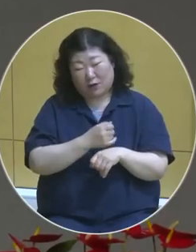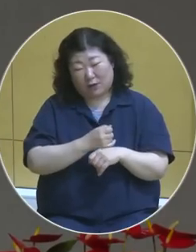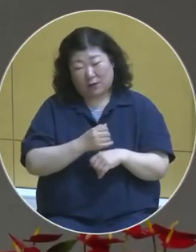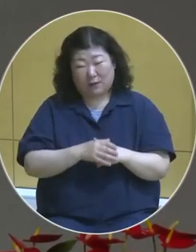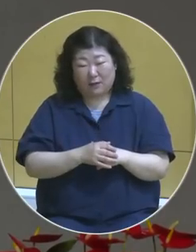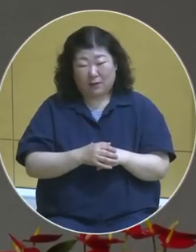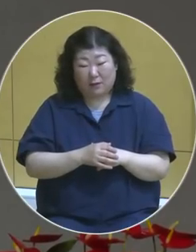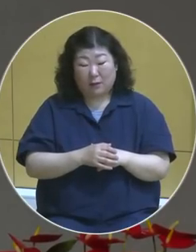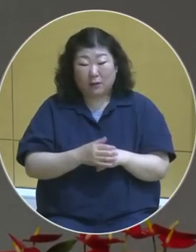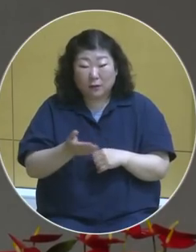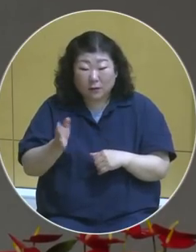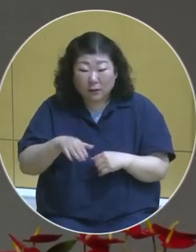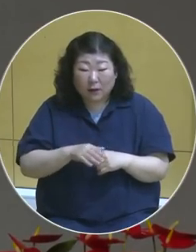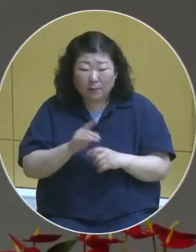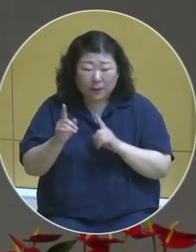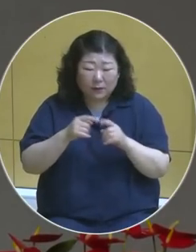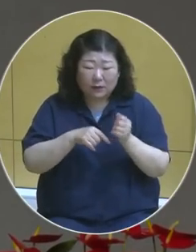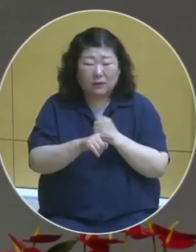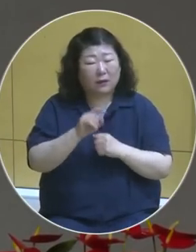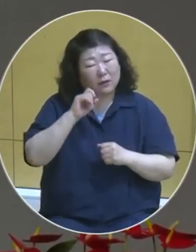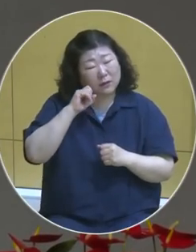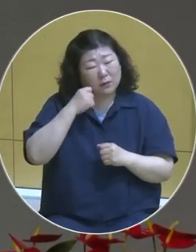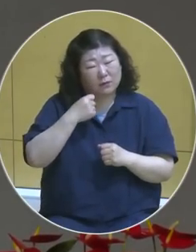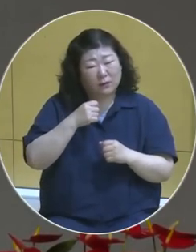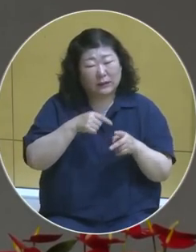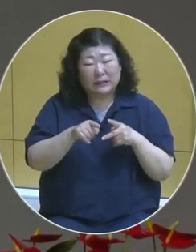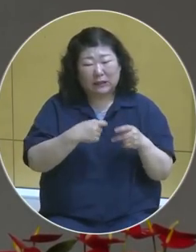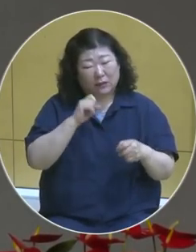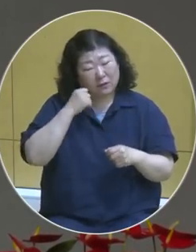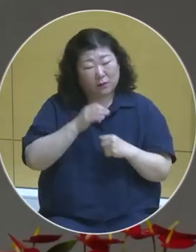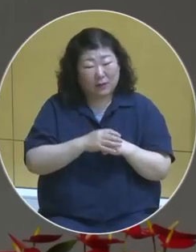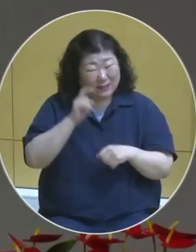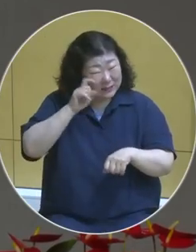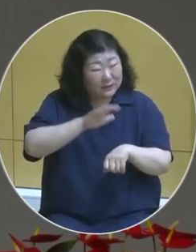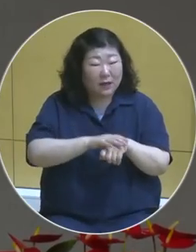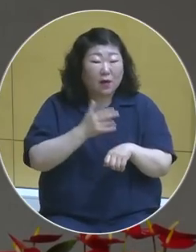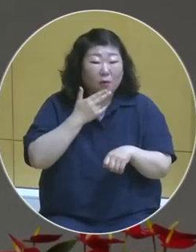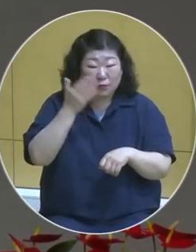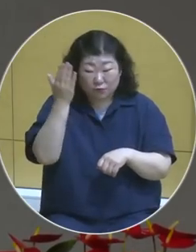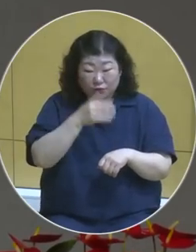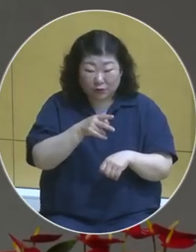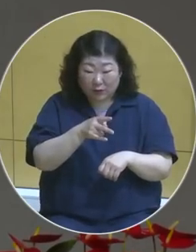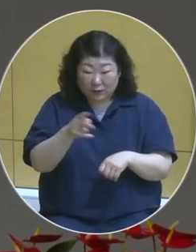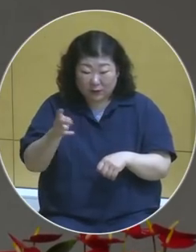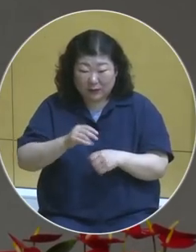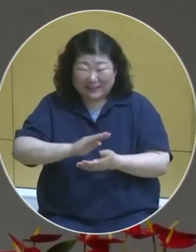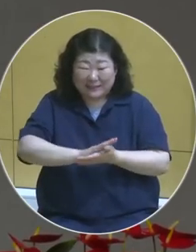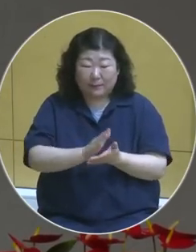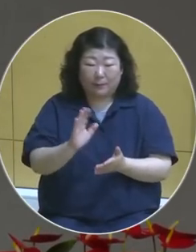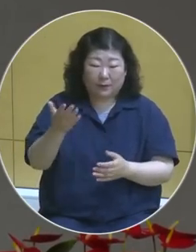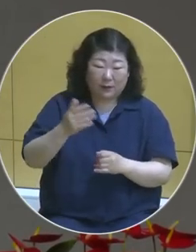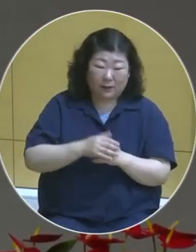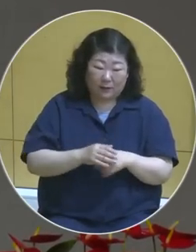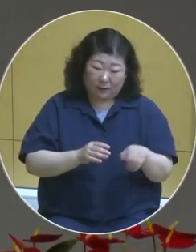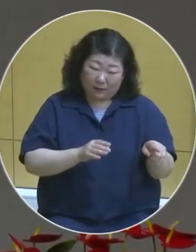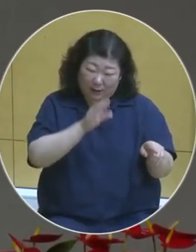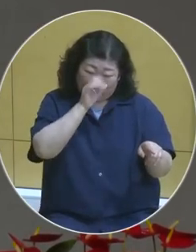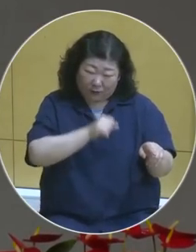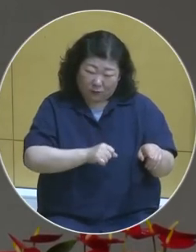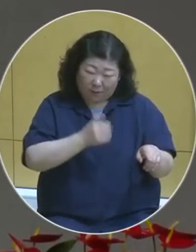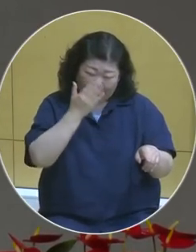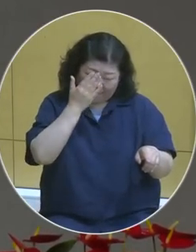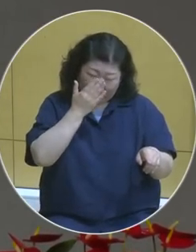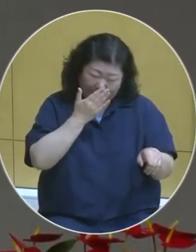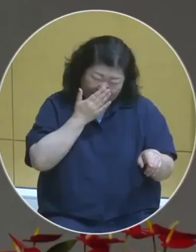지혜가 없는 순결은 짓밟힙니다. 저 사람은 참 좋은데 순결하고 깨끗한데